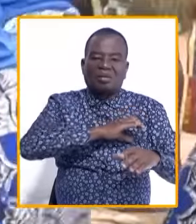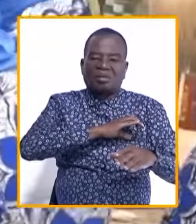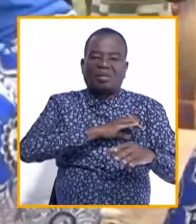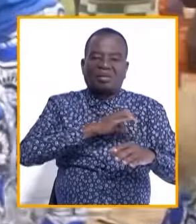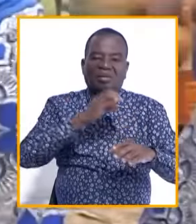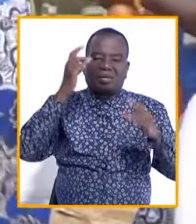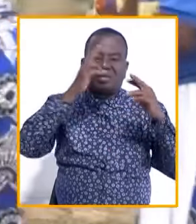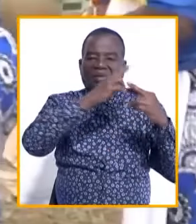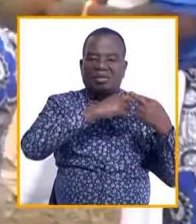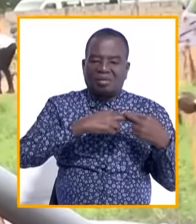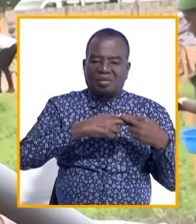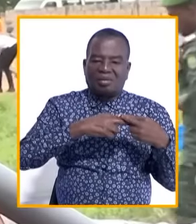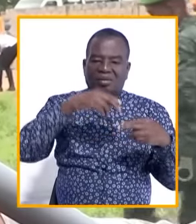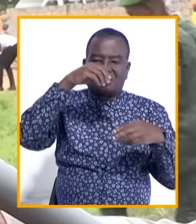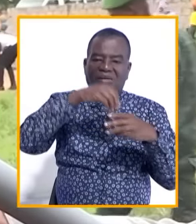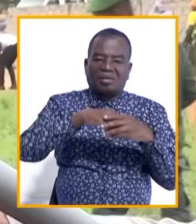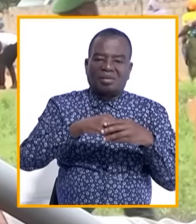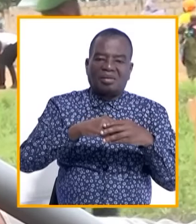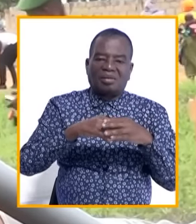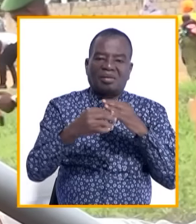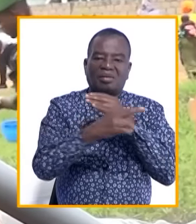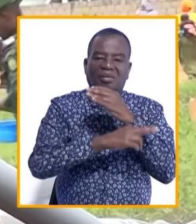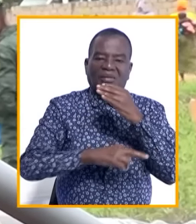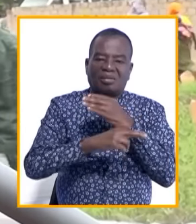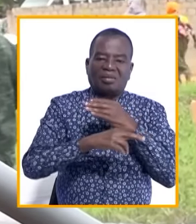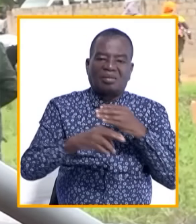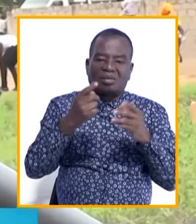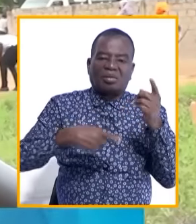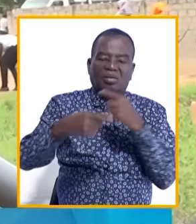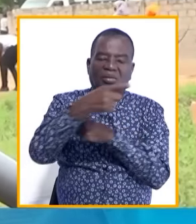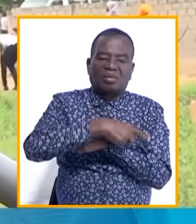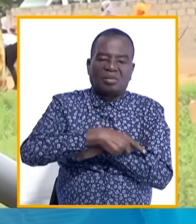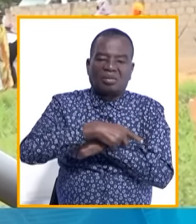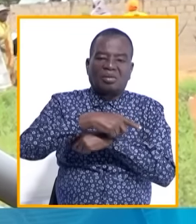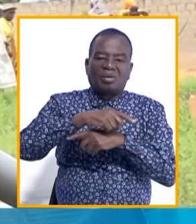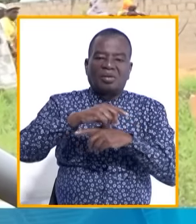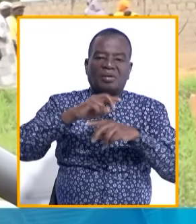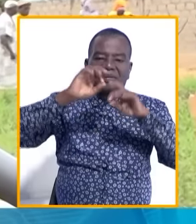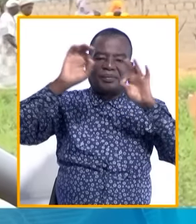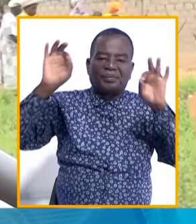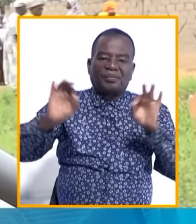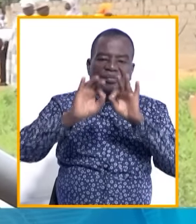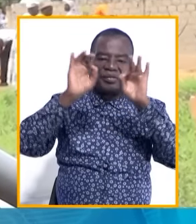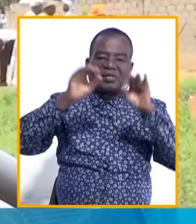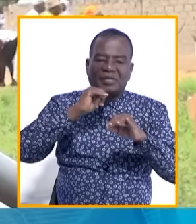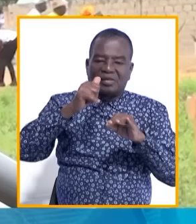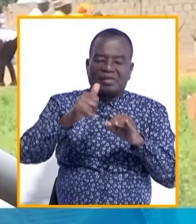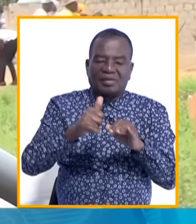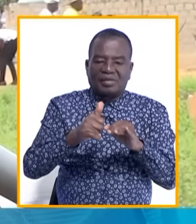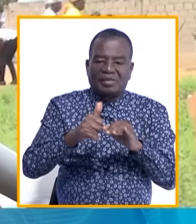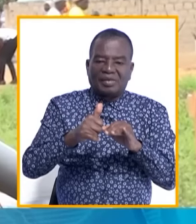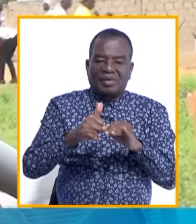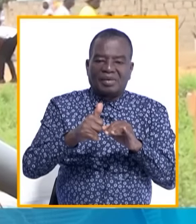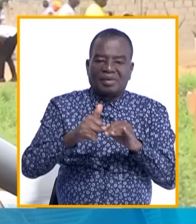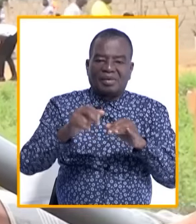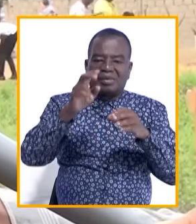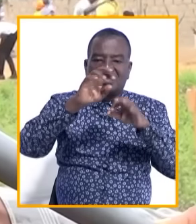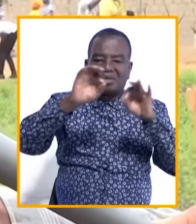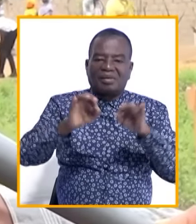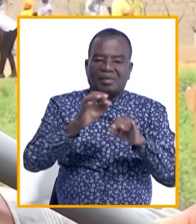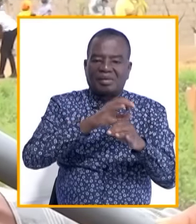« Adoptons tous un comportement éco-responsable pour sauver notre planète ». Ça veut dire qu'aujourd'hui, l'Anou Festival n'est plus